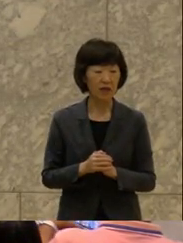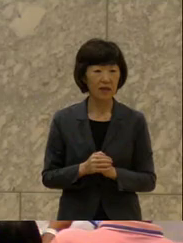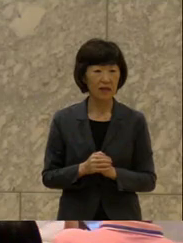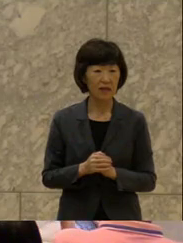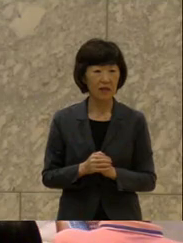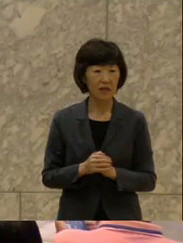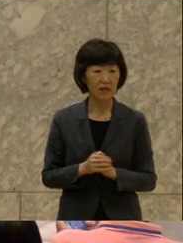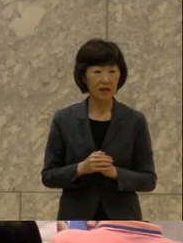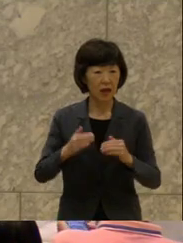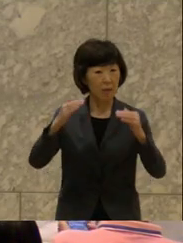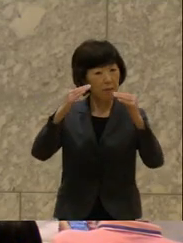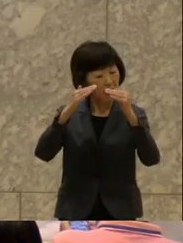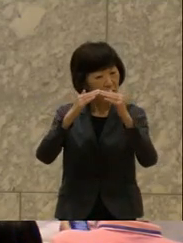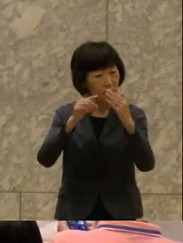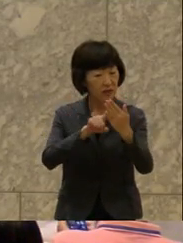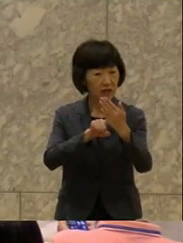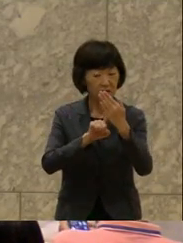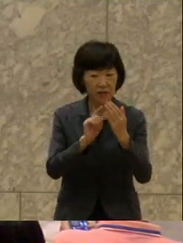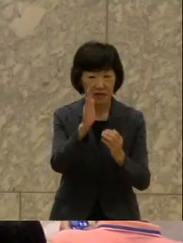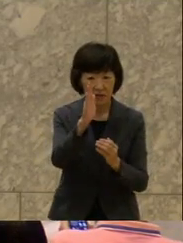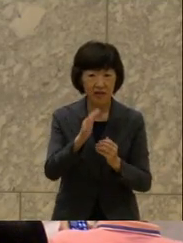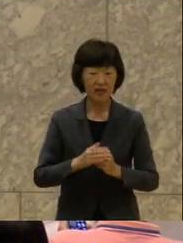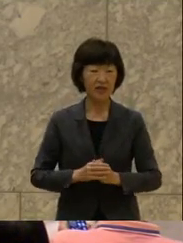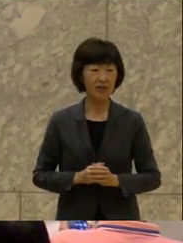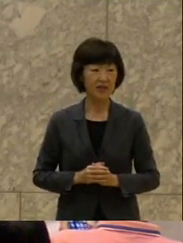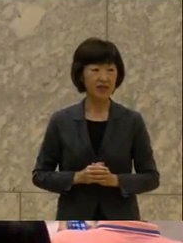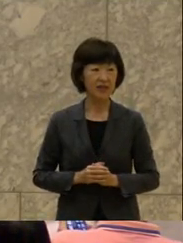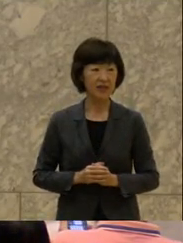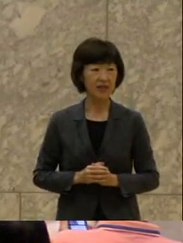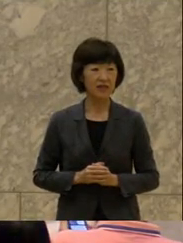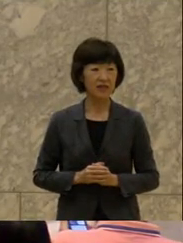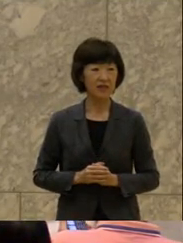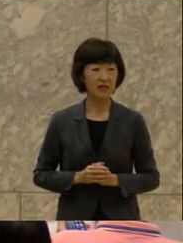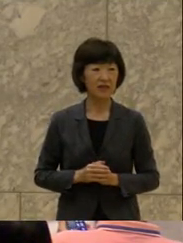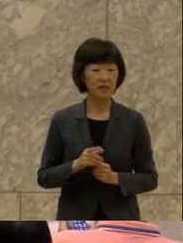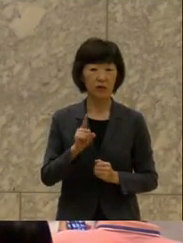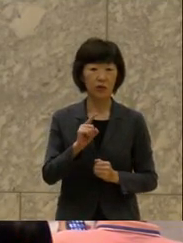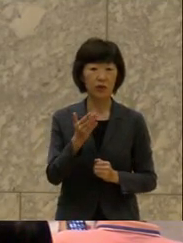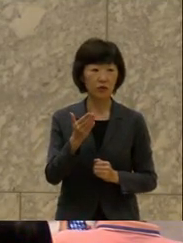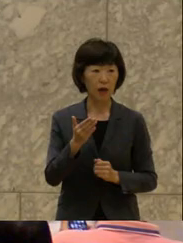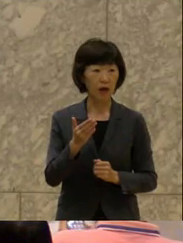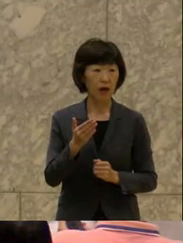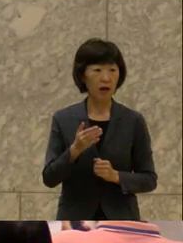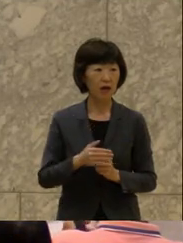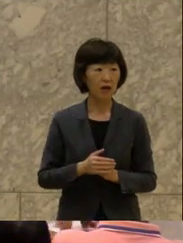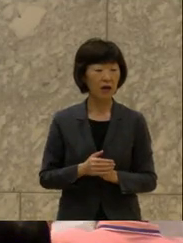していただけますかはいメディアの方いかがですか